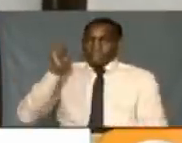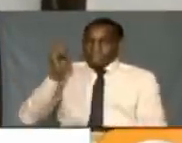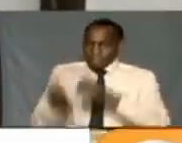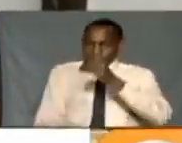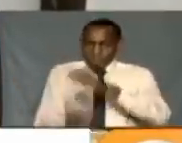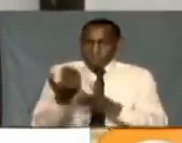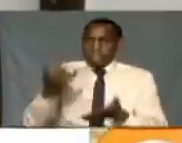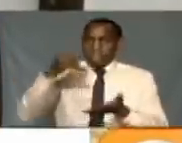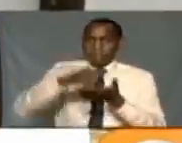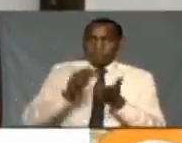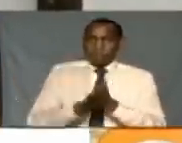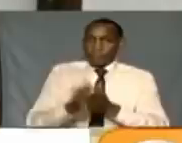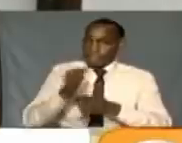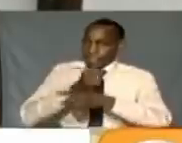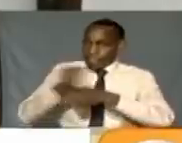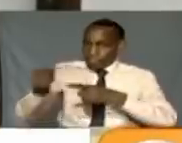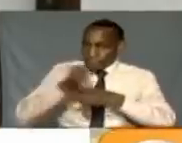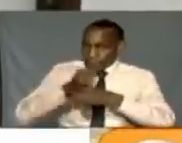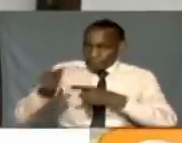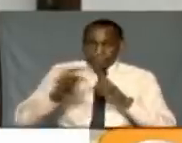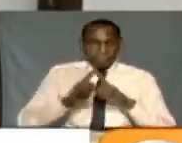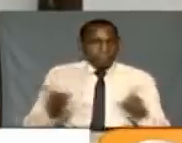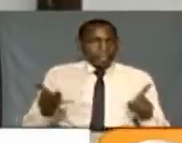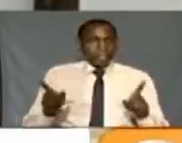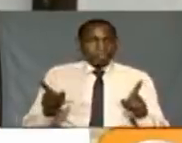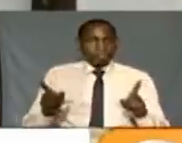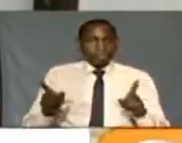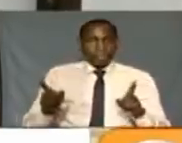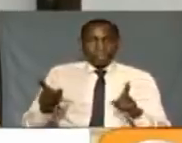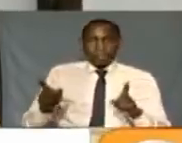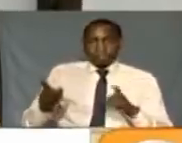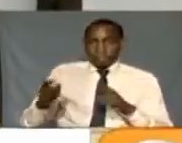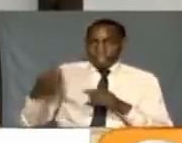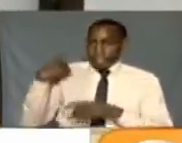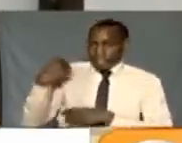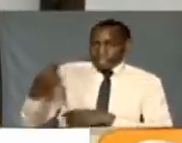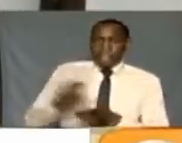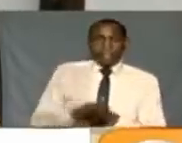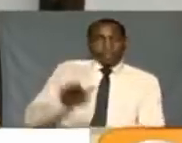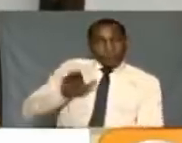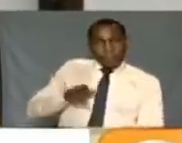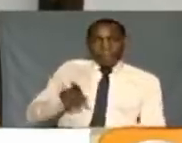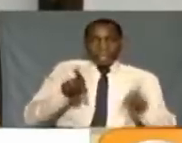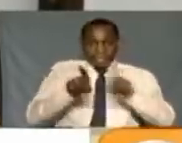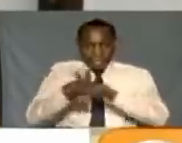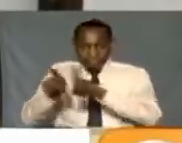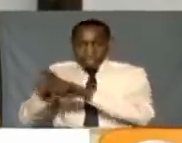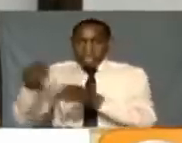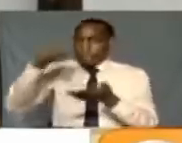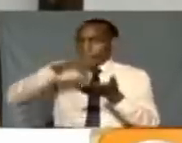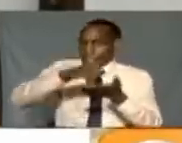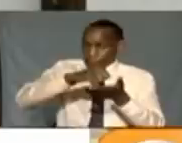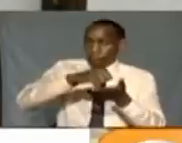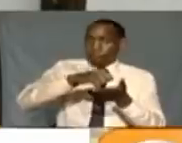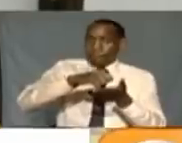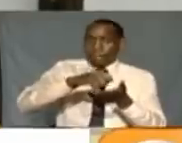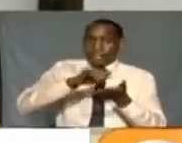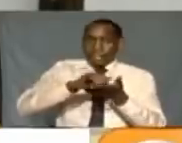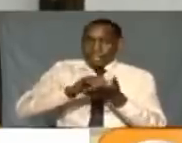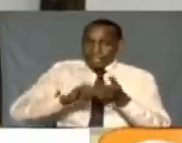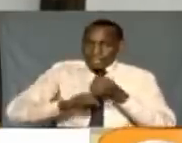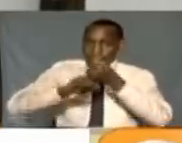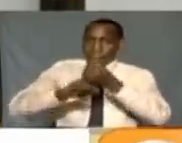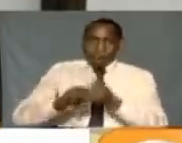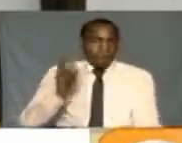umehusishwa na mbegu za kiume, lakini siku za hivi karibuni wanawake pia wamejitosa katika ulingo huo wa kutoa